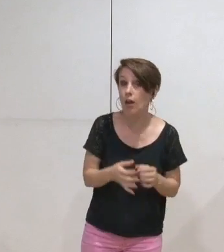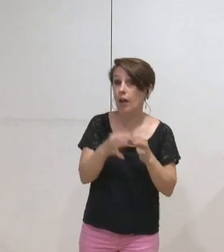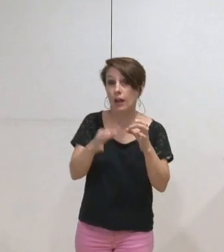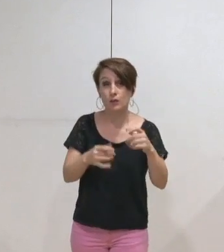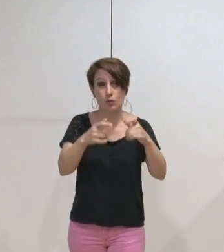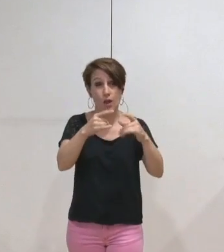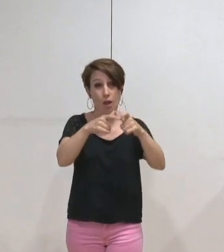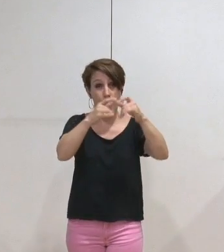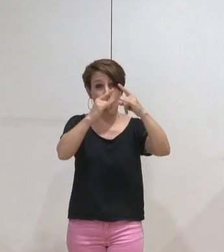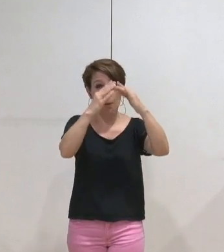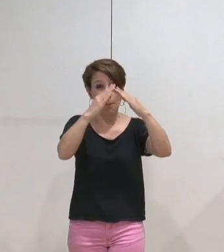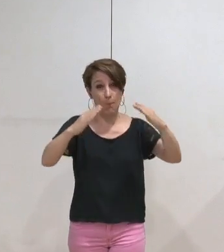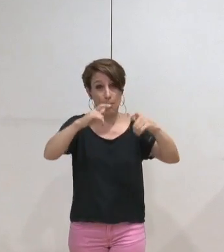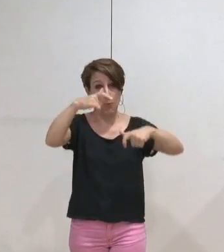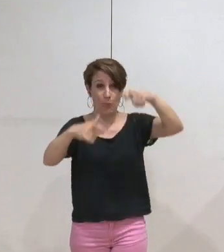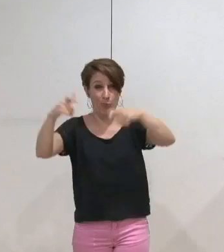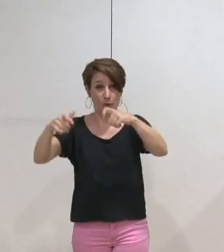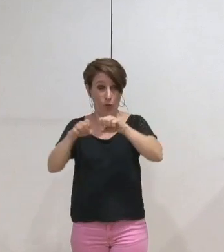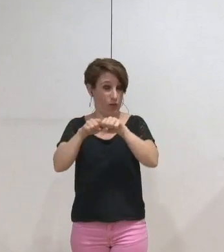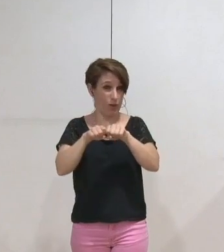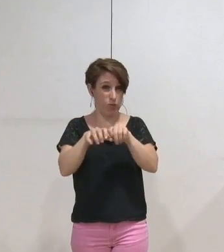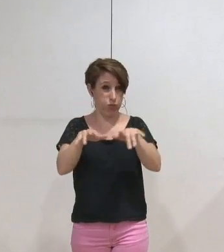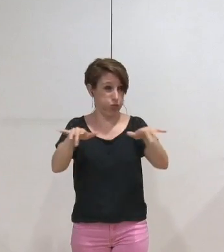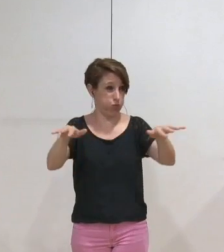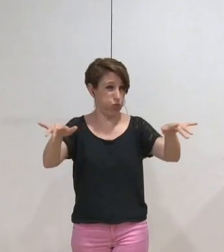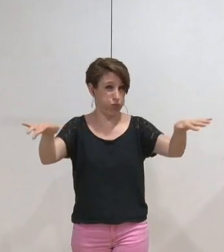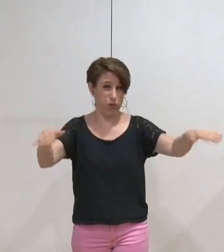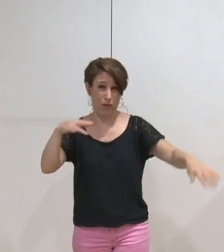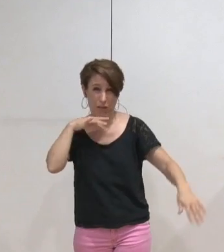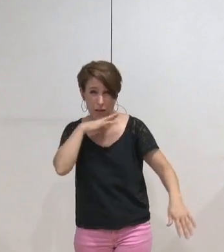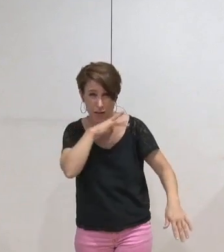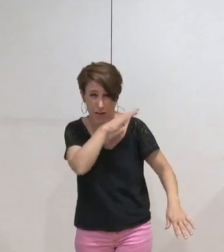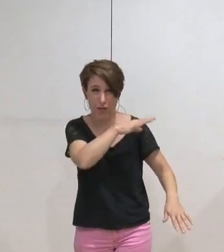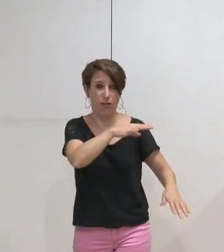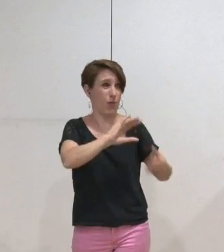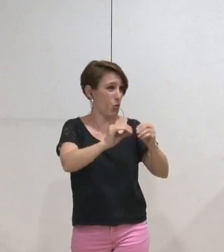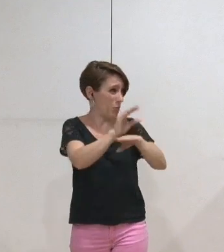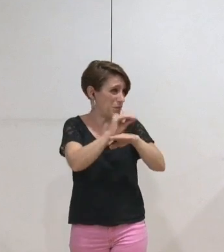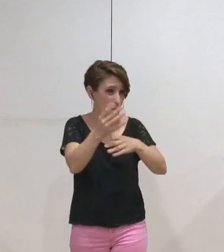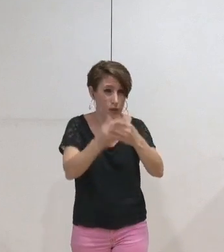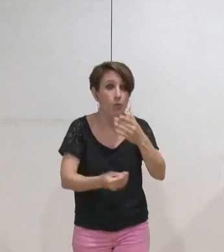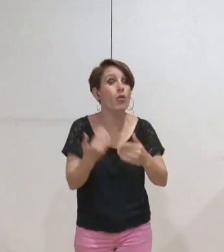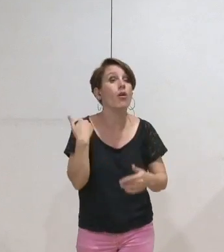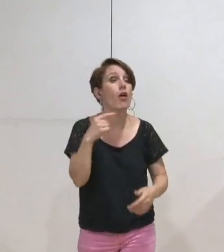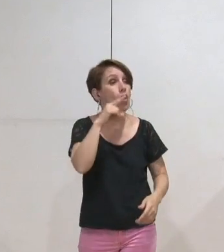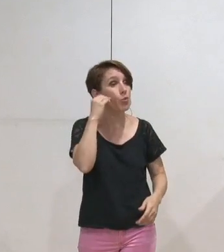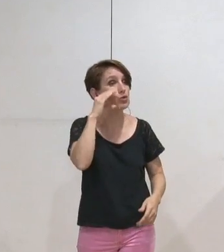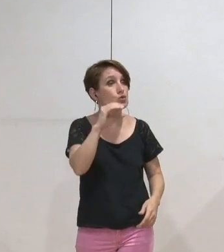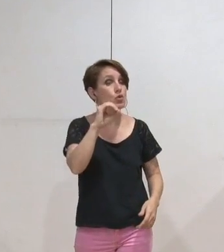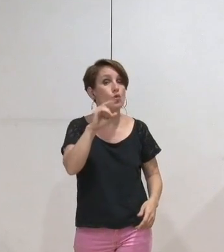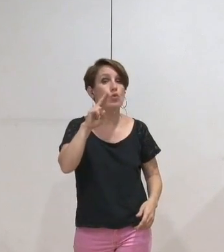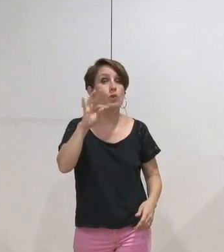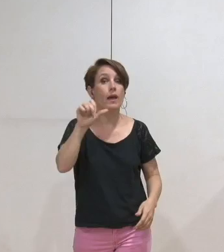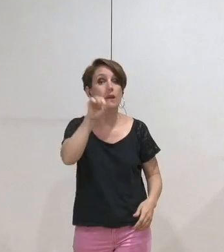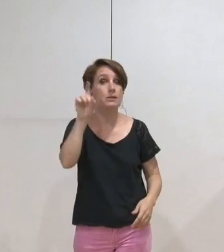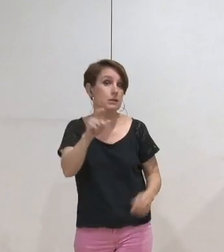avec son cortège de misère de petit et de gros trafic et d'in été grandissante Monsieur G Coutas nous en a parlé c'est pas la peine je crois d'en